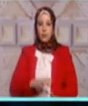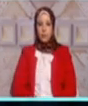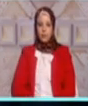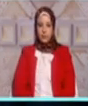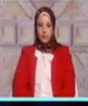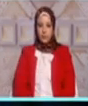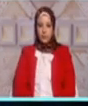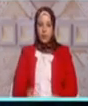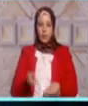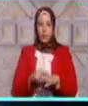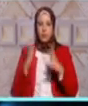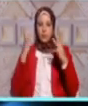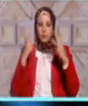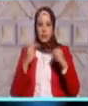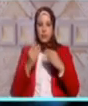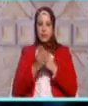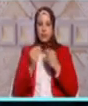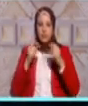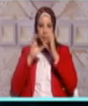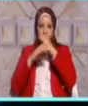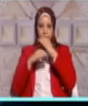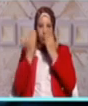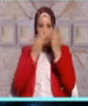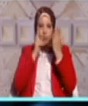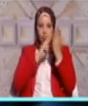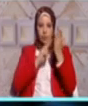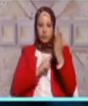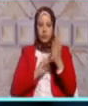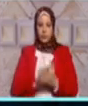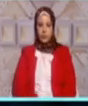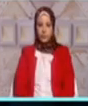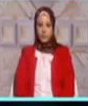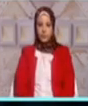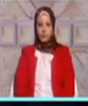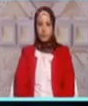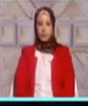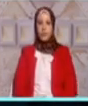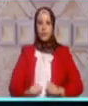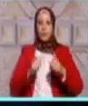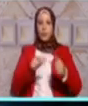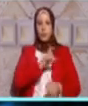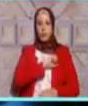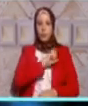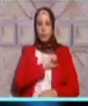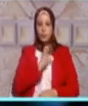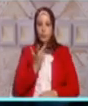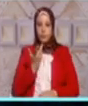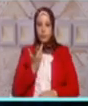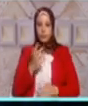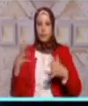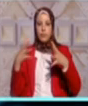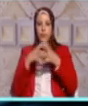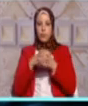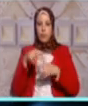طبعا من البحوث والدراسات اللي اتعملت في هذا المجال. عايز اتكلم عن دور الطالب كمان يا فندم،